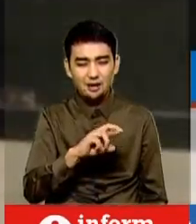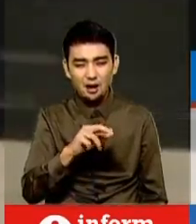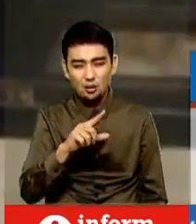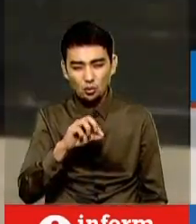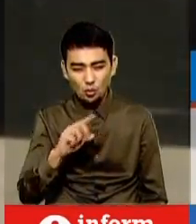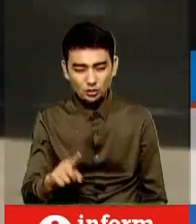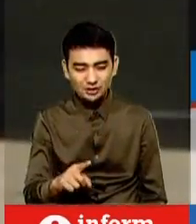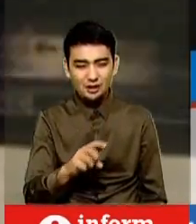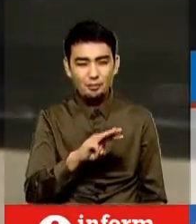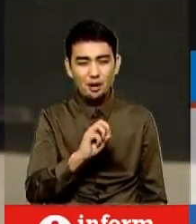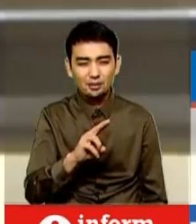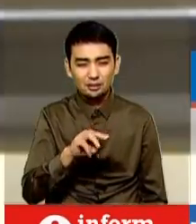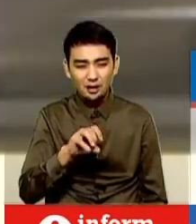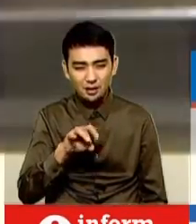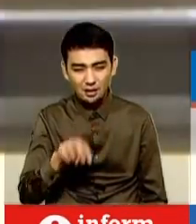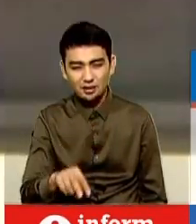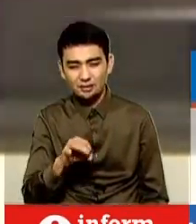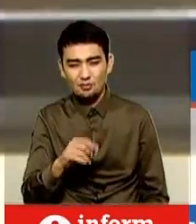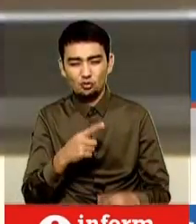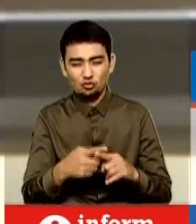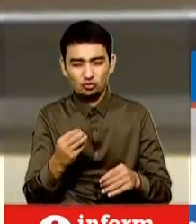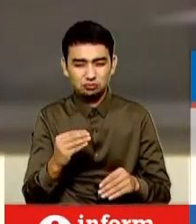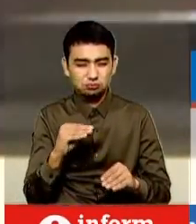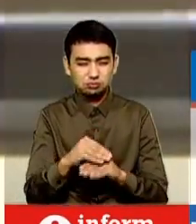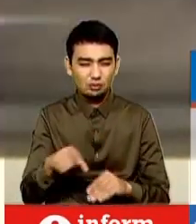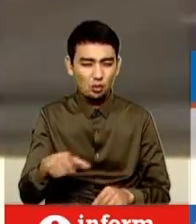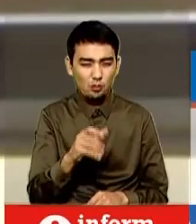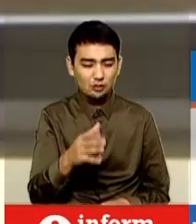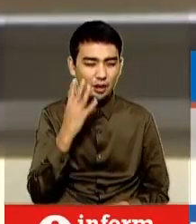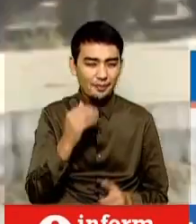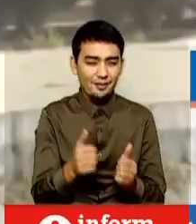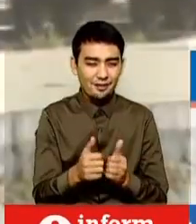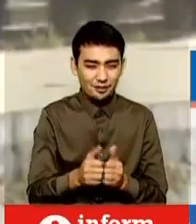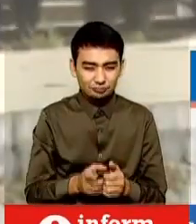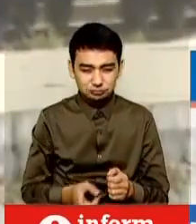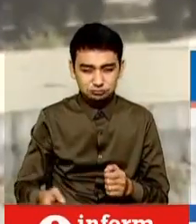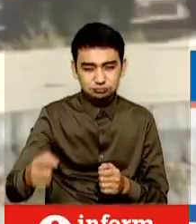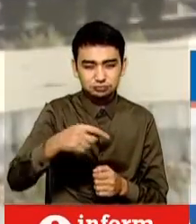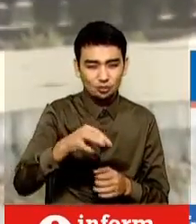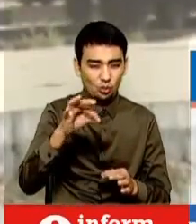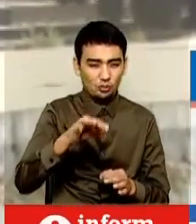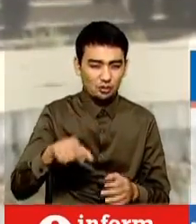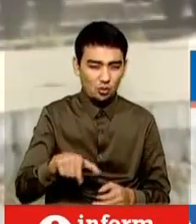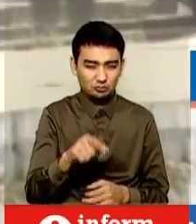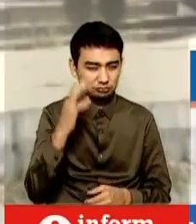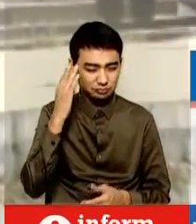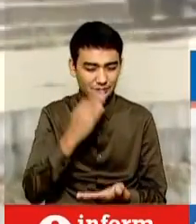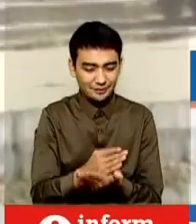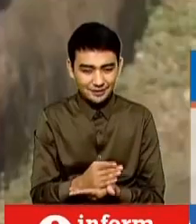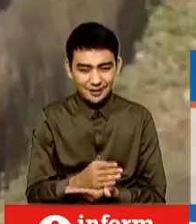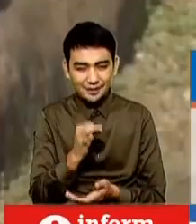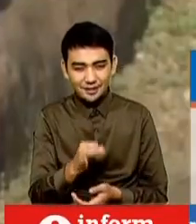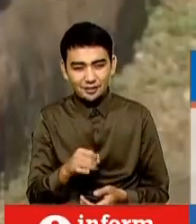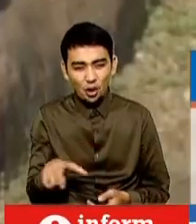Дарбаза, Мақтарал желілеріне қосымша шойын жол төселеді. Сонымен бірге Алматы маңынан айналма жол салуда қарастырылған. Жиын барысында